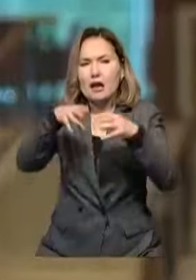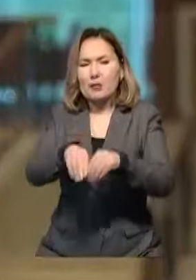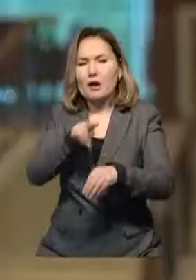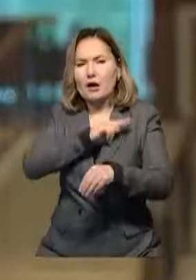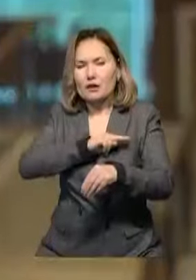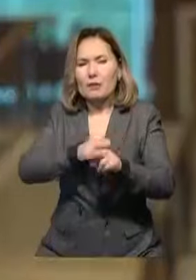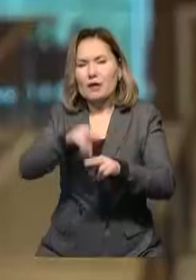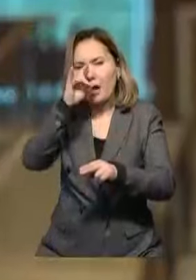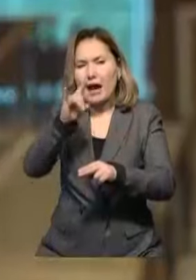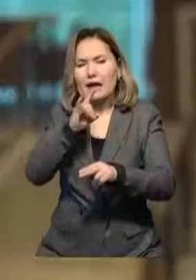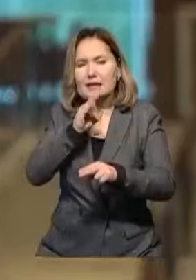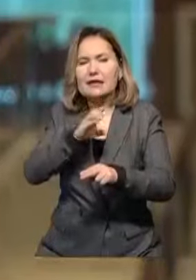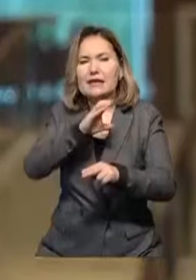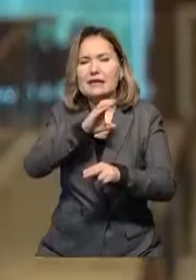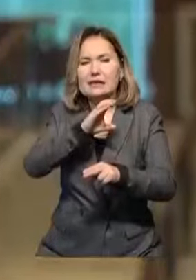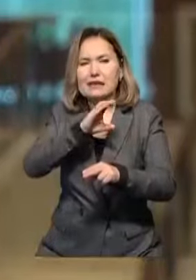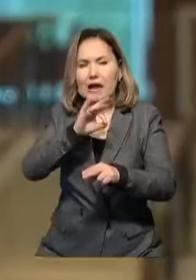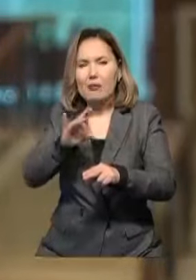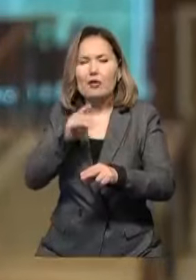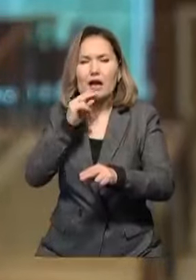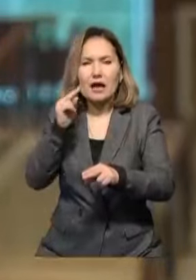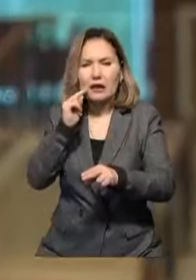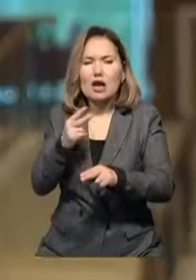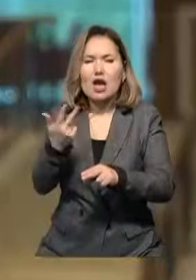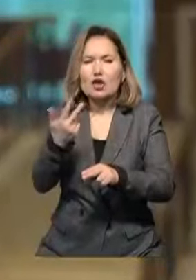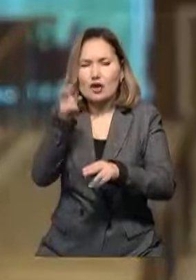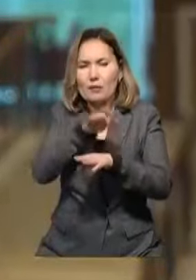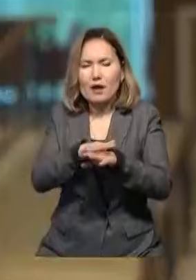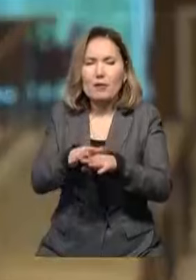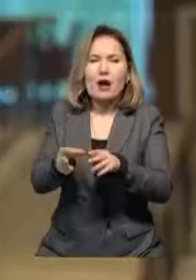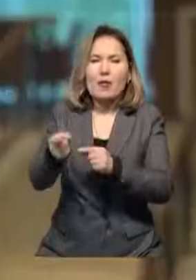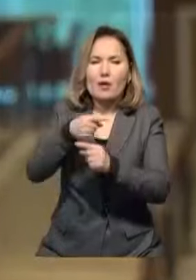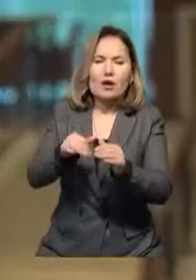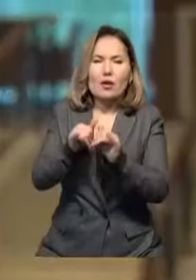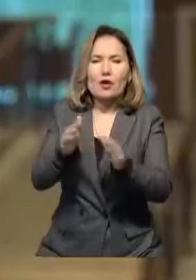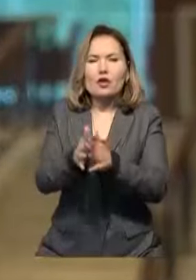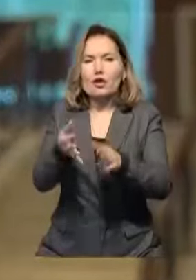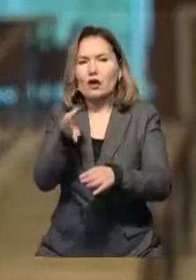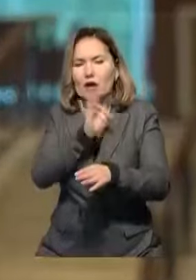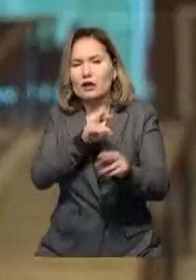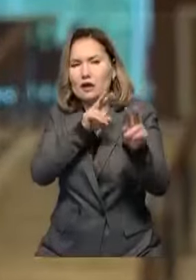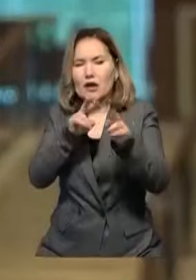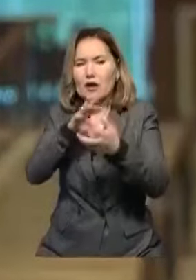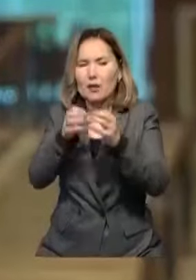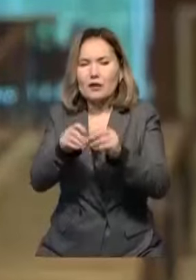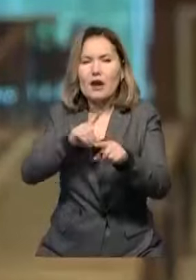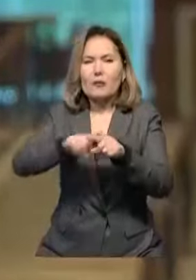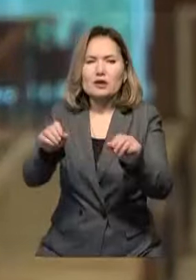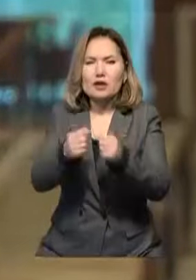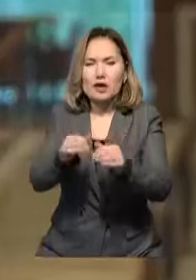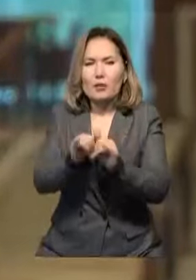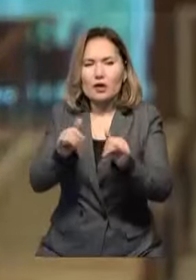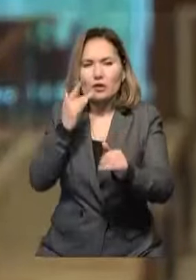тұтас экожүйені құрып жатырмыз. Жүк жөнелтушілер үшін тауардың ашықтығы мен қадағалануы өте маңызды. Сондай-ақ жылдамдық пен тұрақтылық